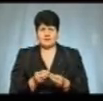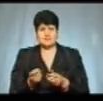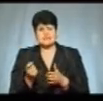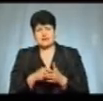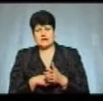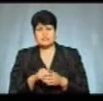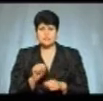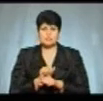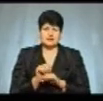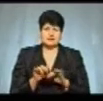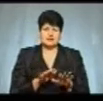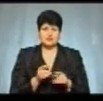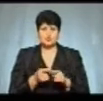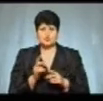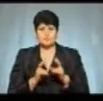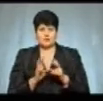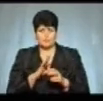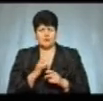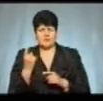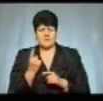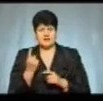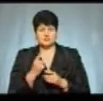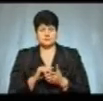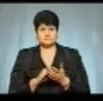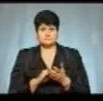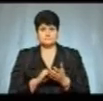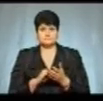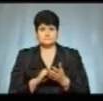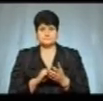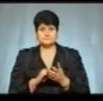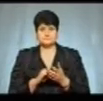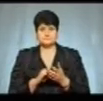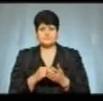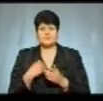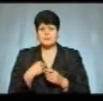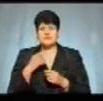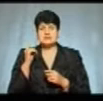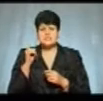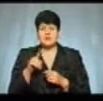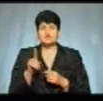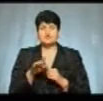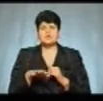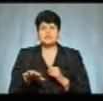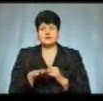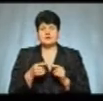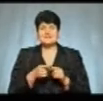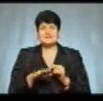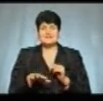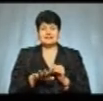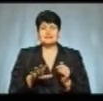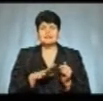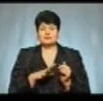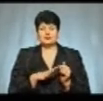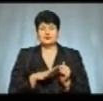закрити, припинити діяльність цього підприємства, коли був перший припис, про який пан Едуард говорить? Ми знаємо, що на території цієї ділянки